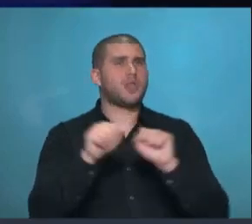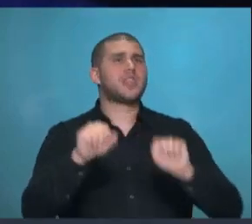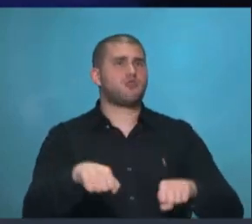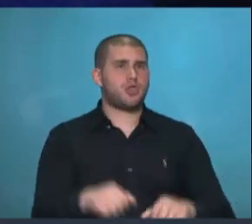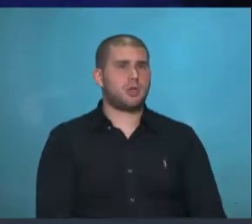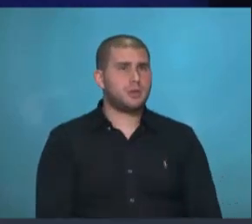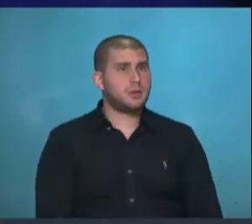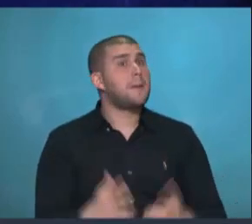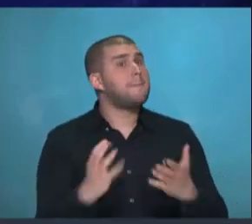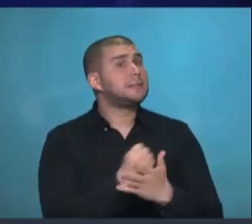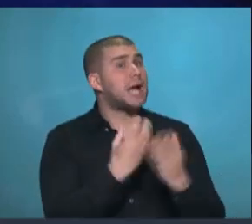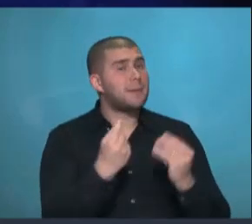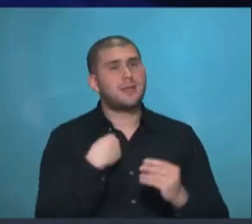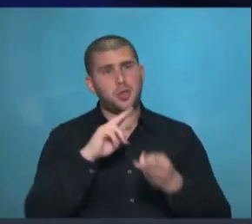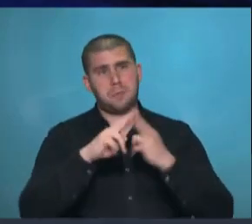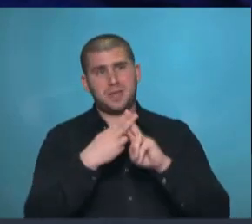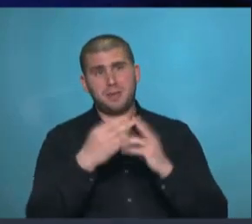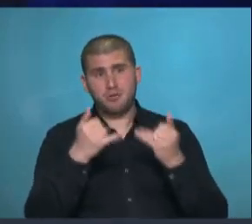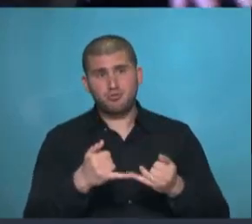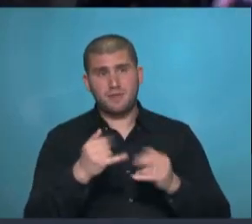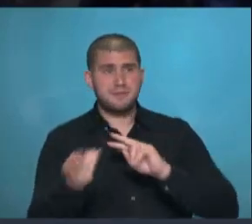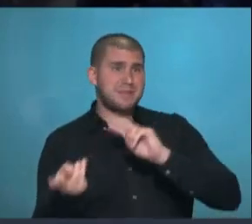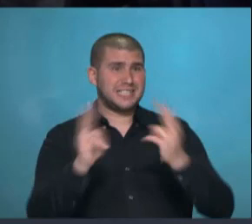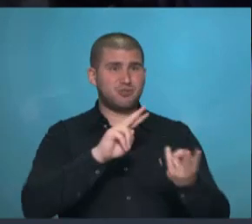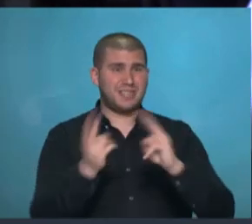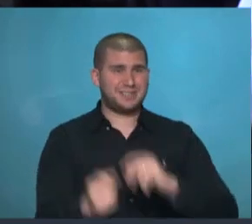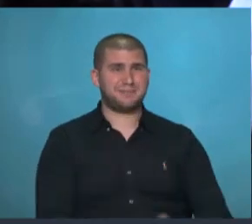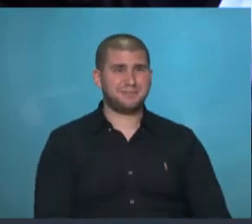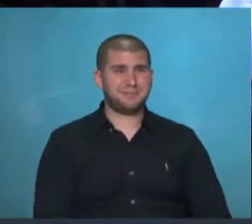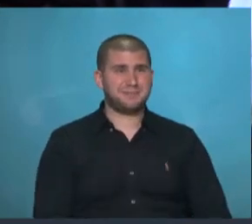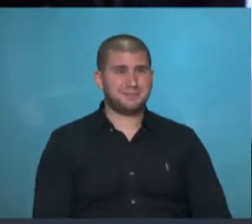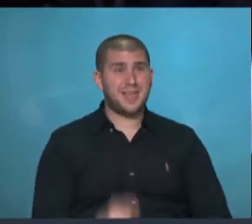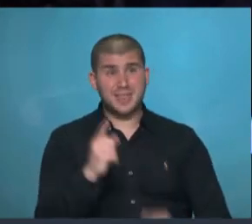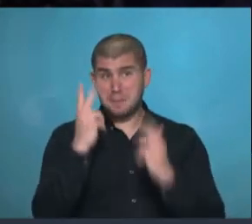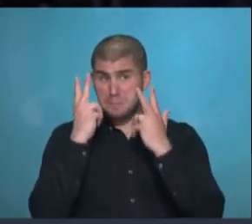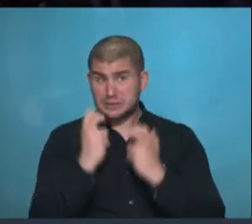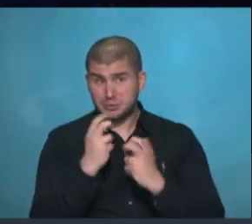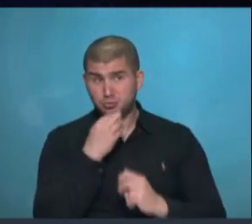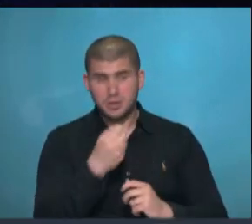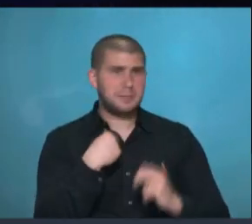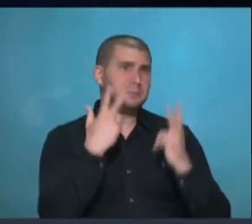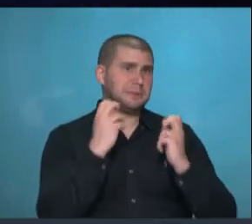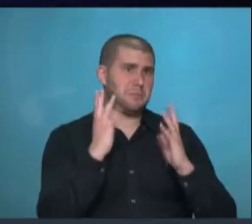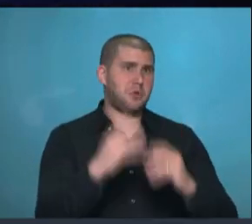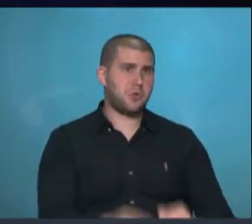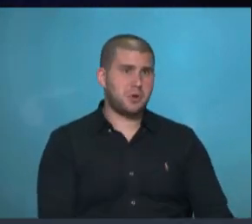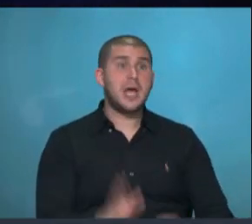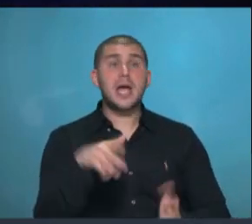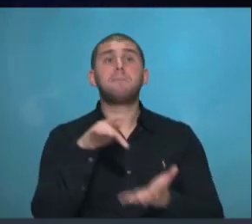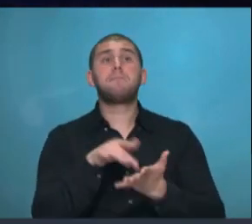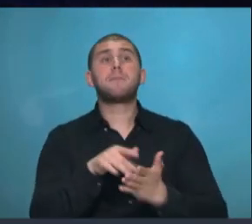השלטון. אנחנו נתראים עכשיו מהקצה שלי. אתה מצפה? אתה רואה אותו? אני מצפה מאוד. גם המקום